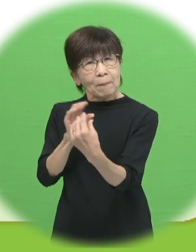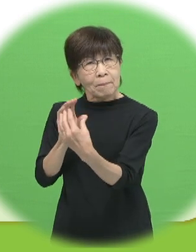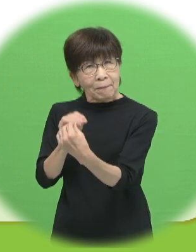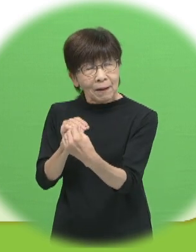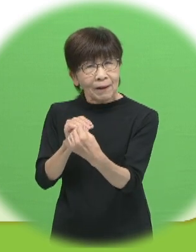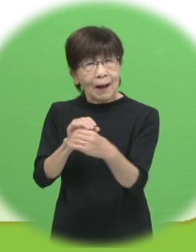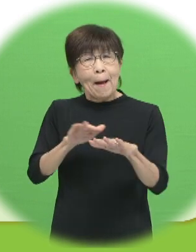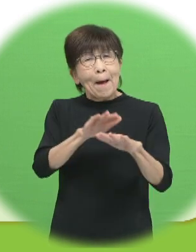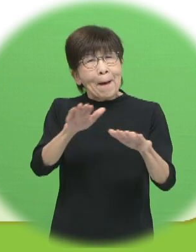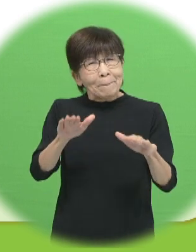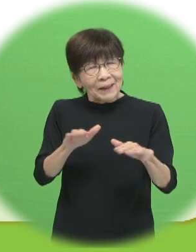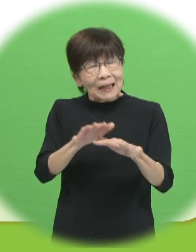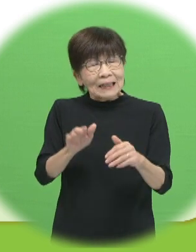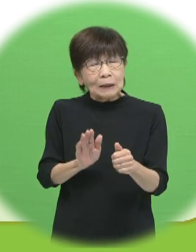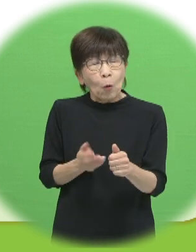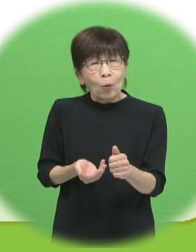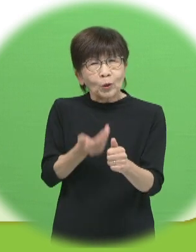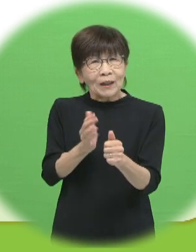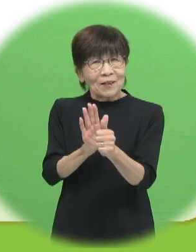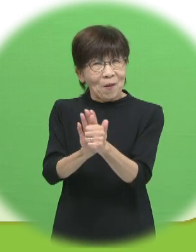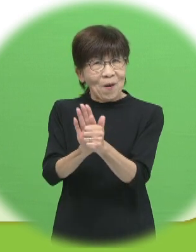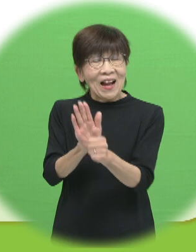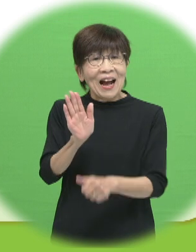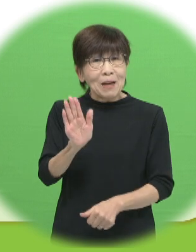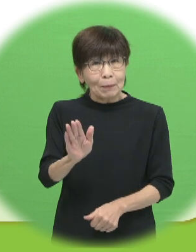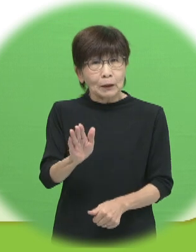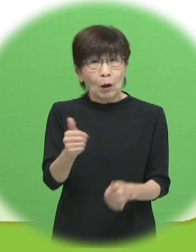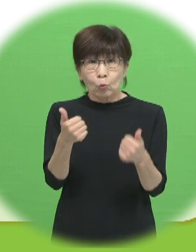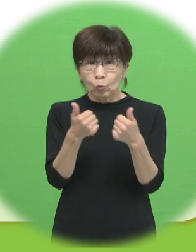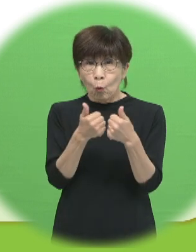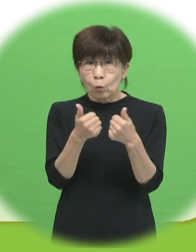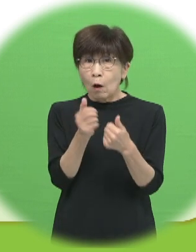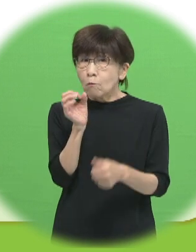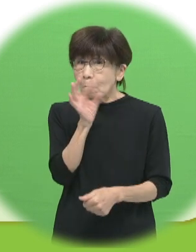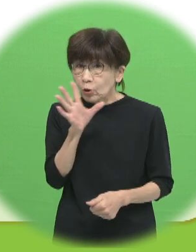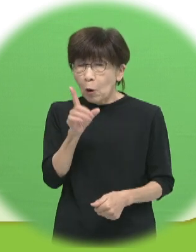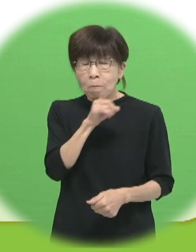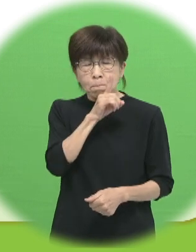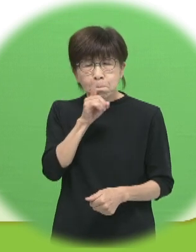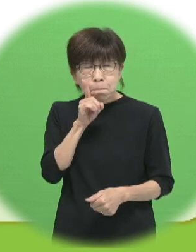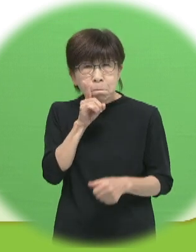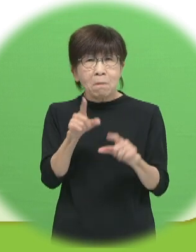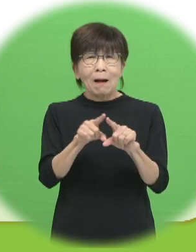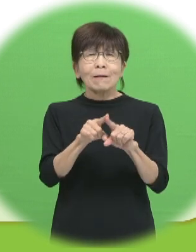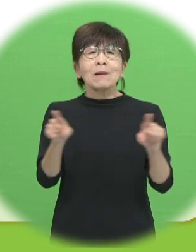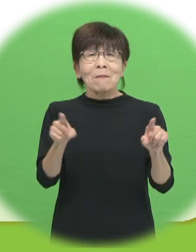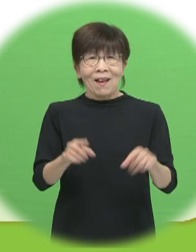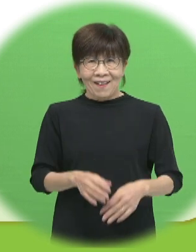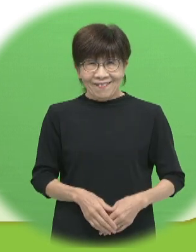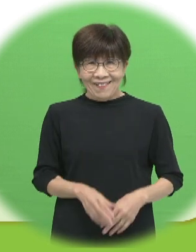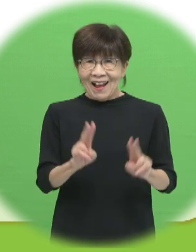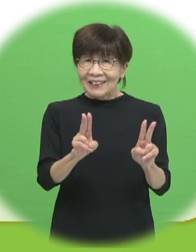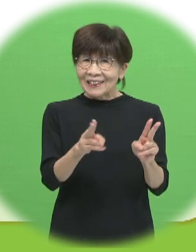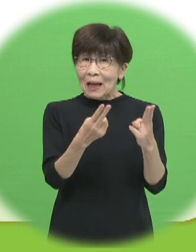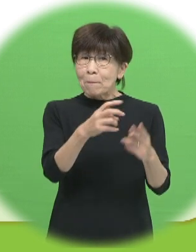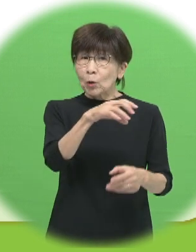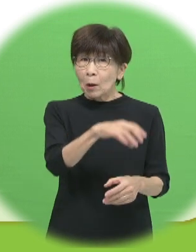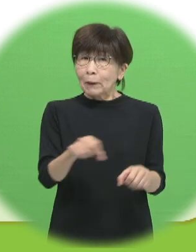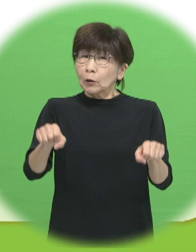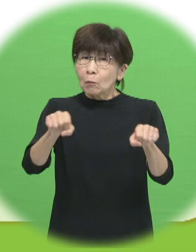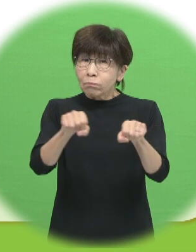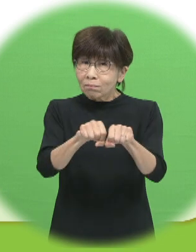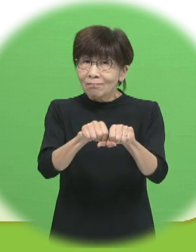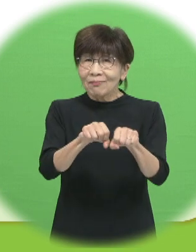んの子育てを応援します。相談は無料、秘密厳守で専門的な相談窓口も紹介します